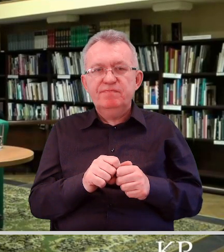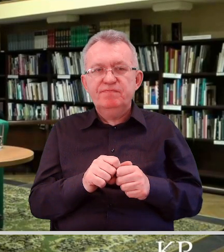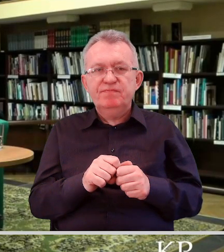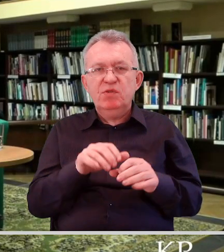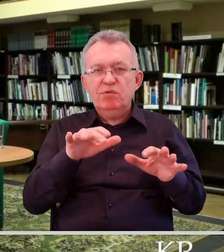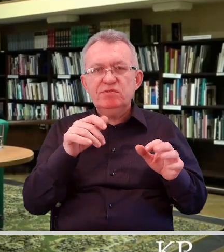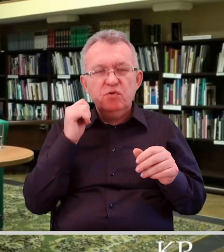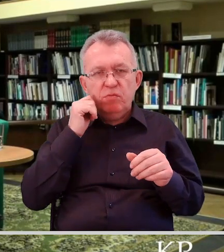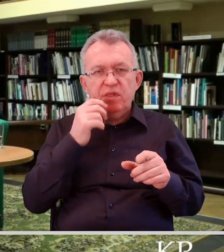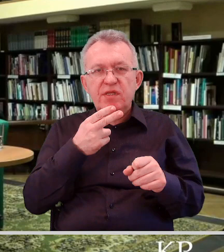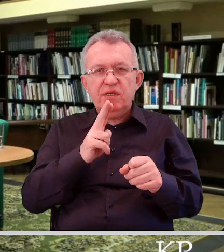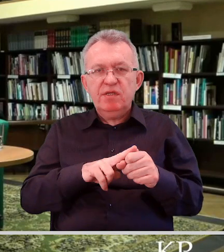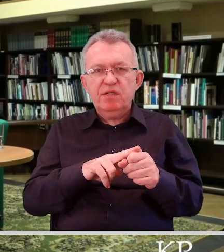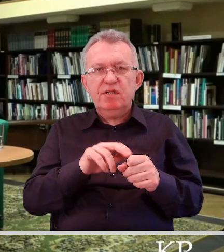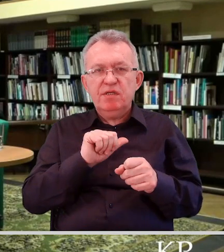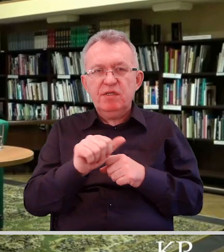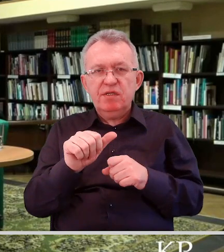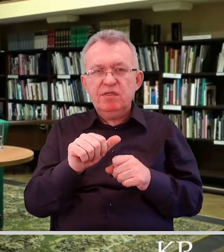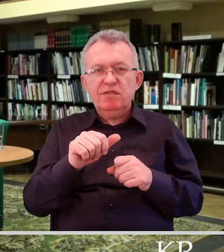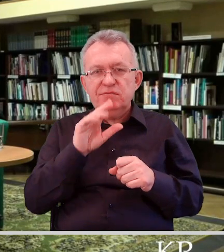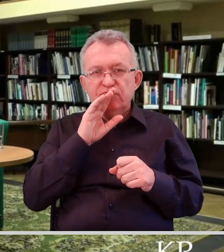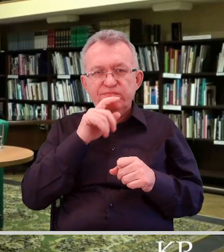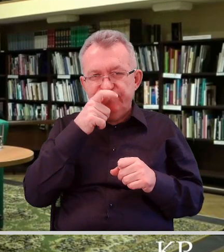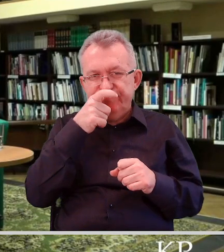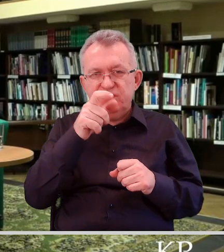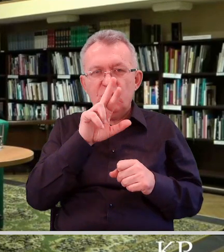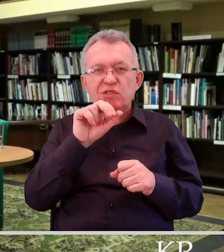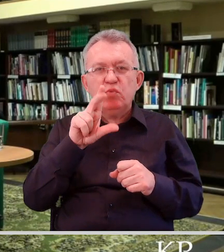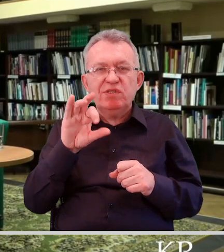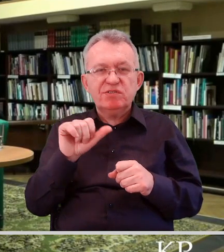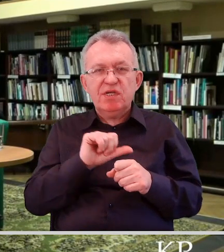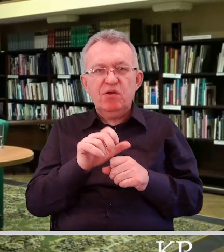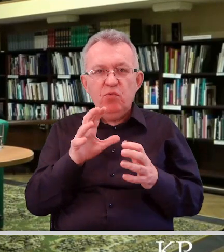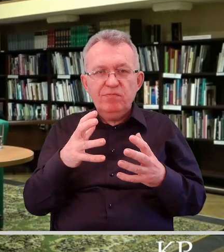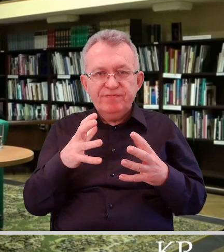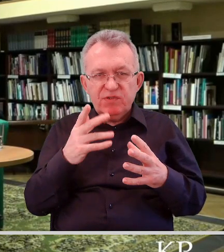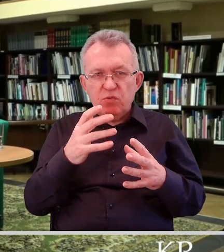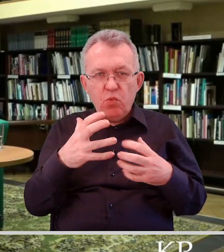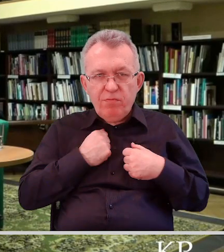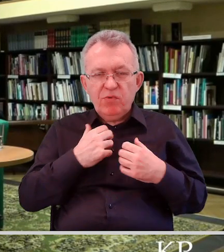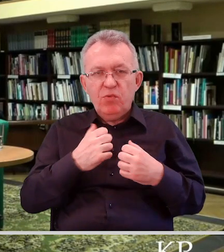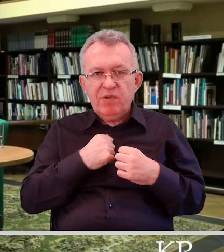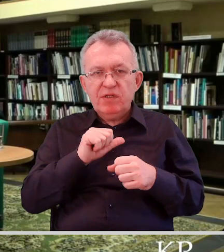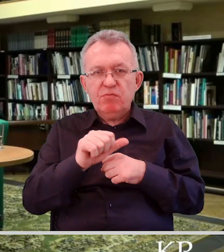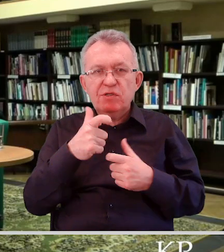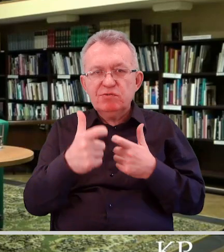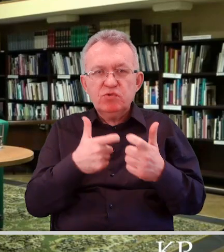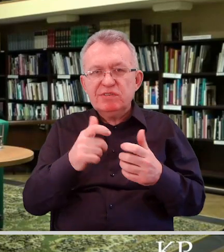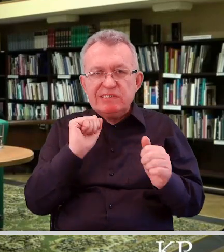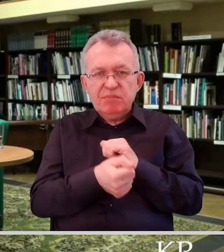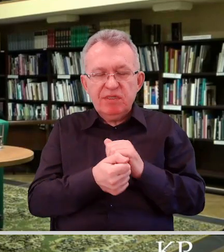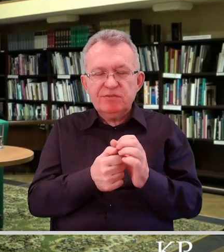większość z nas, kobiet, jest takimi cichymi rozbójniczkami i łapiemy się czasem na tym, co można by